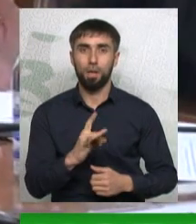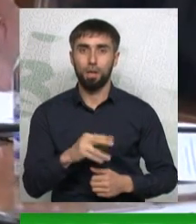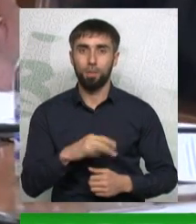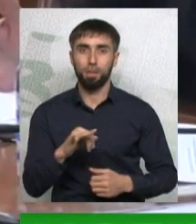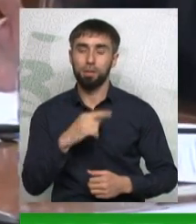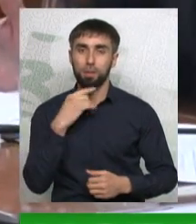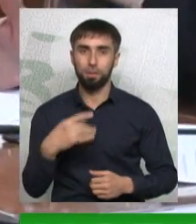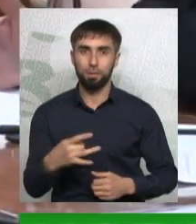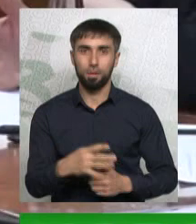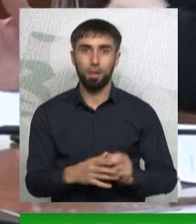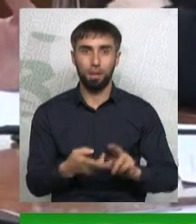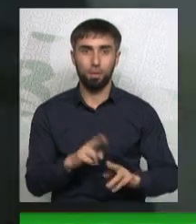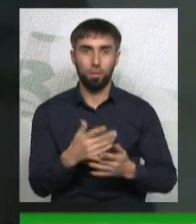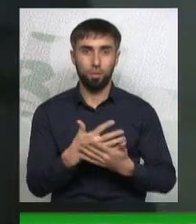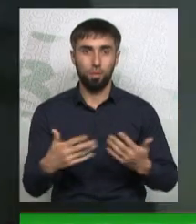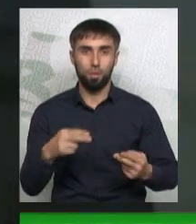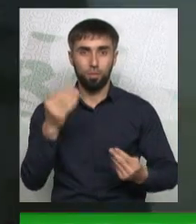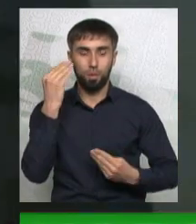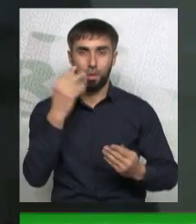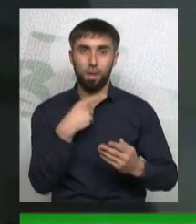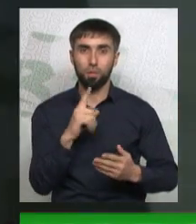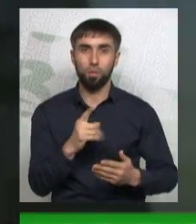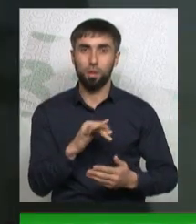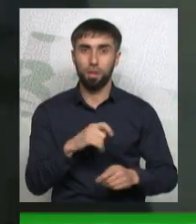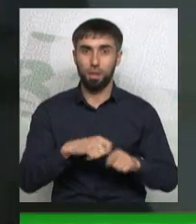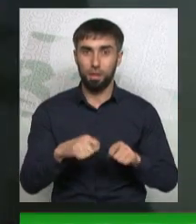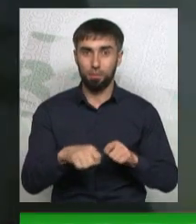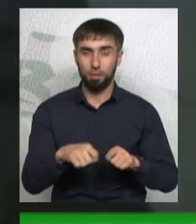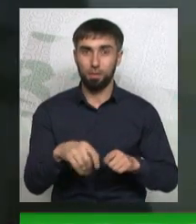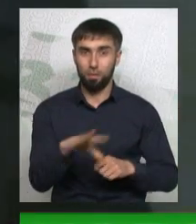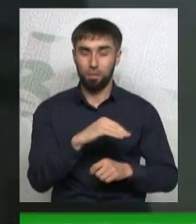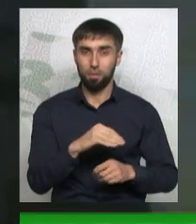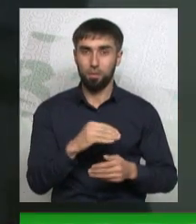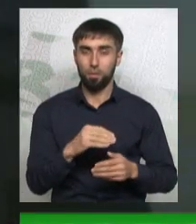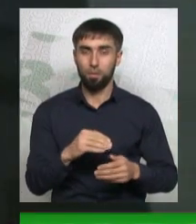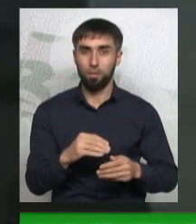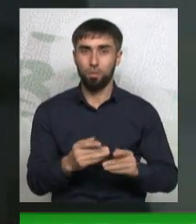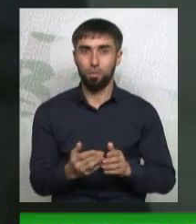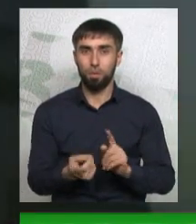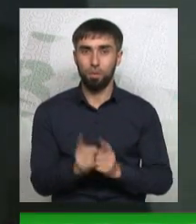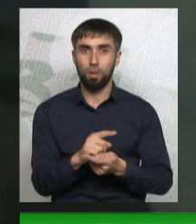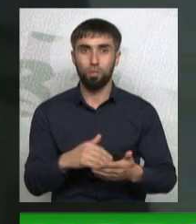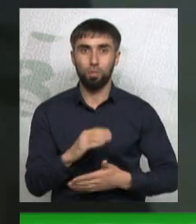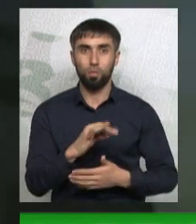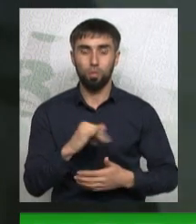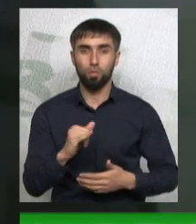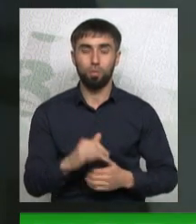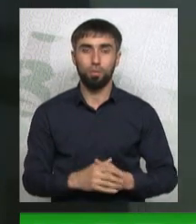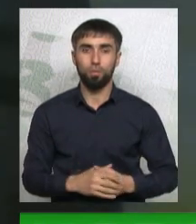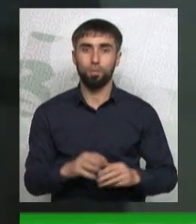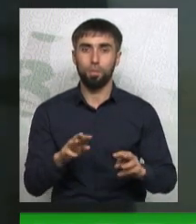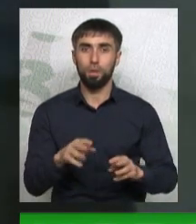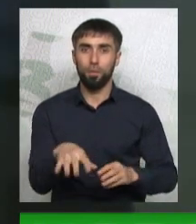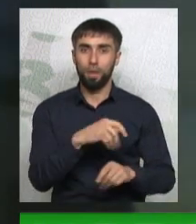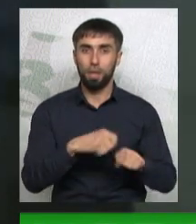Республике Ингушетия. Эти и другие примеры говорят о том, что инвестиционный климат Северного Кавказа меняется в лучшую сторону. Инвесторы поверили в